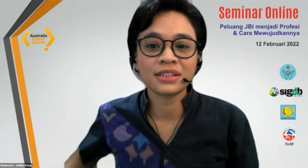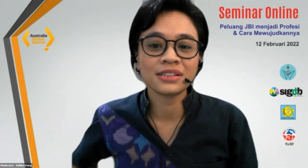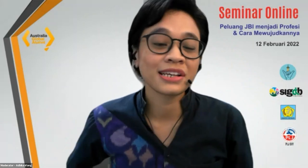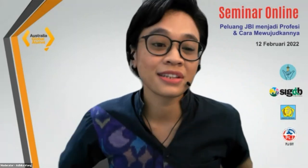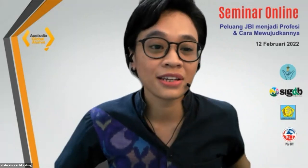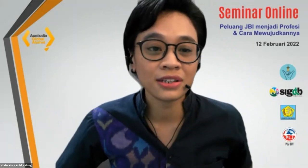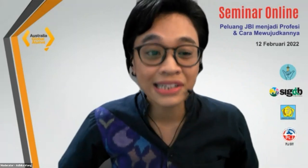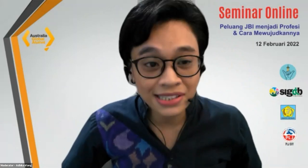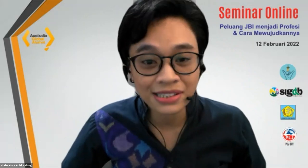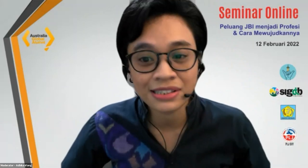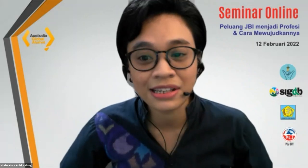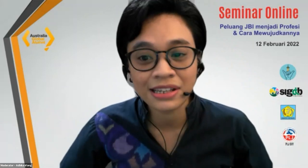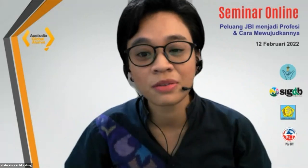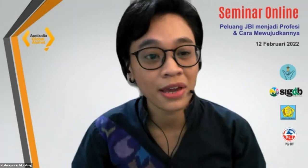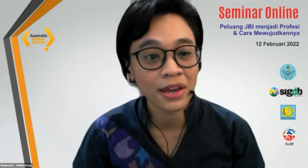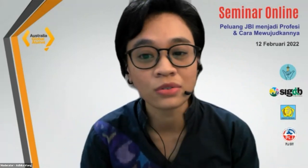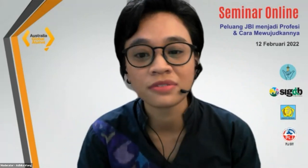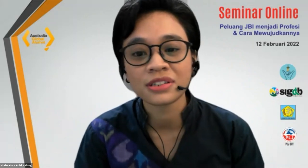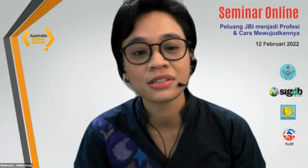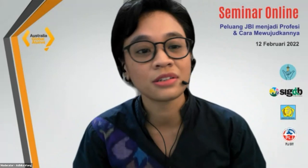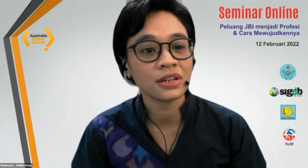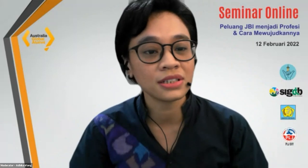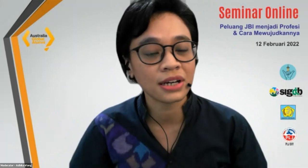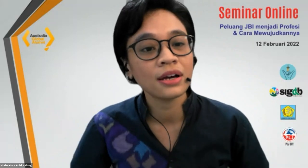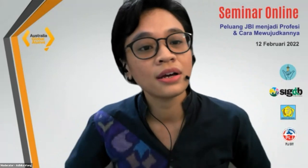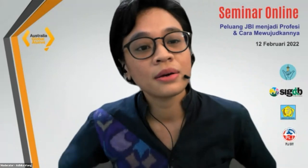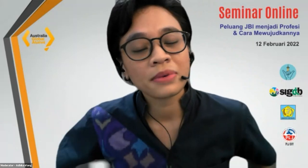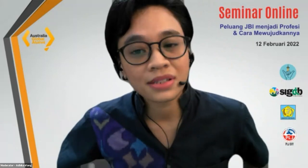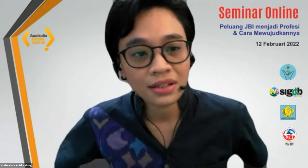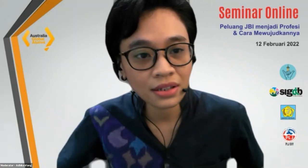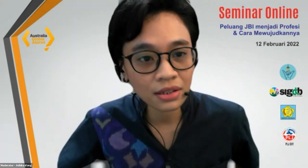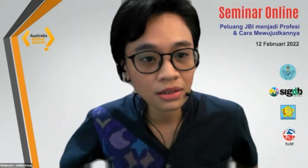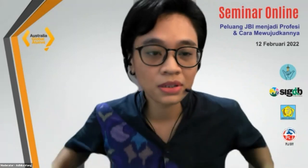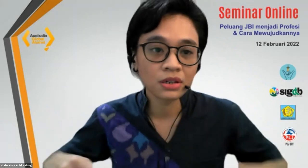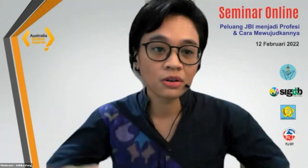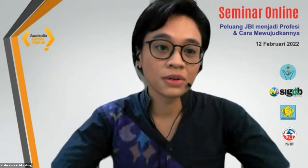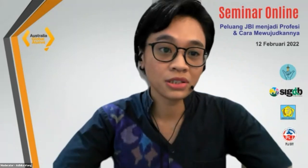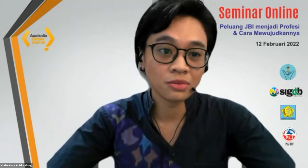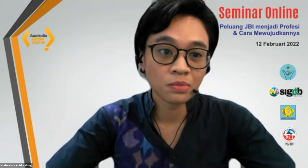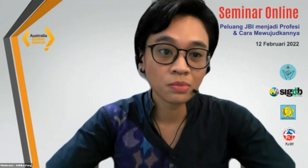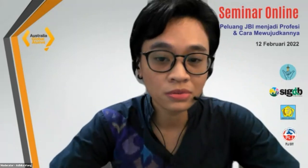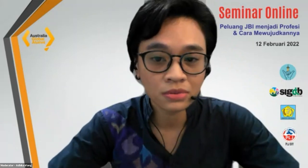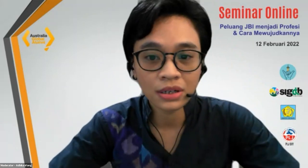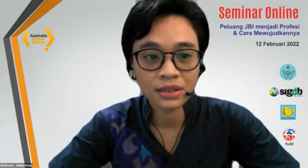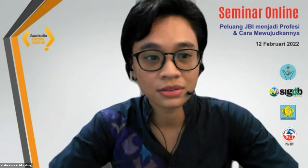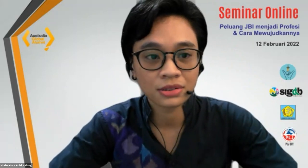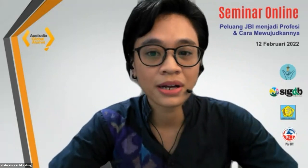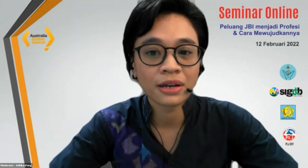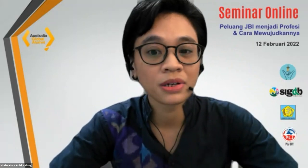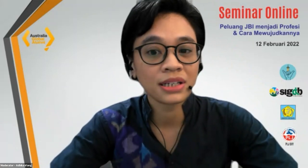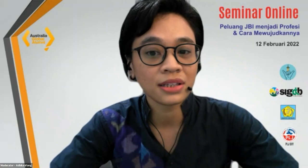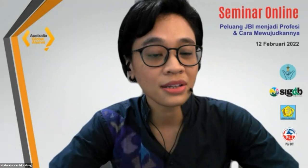1 di sastra Inggris FKIP Universitas Indonesia pada saat ini beliau berkecimpung